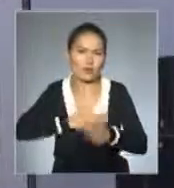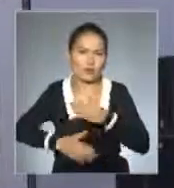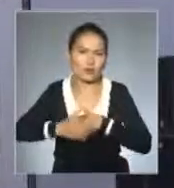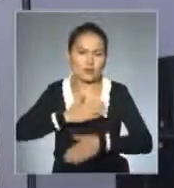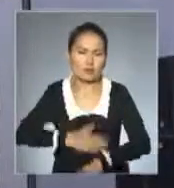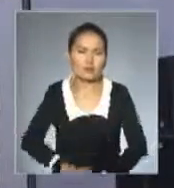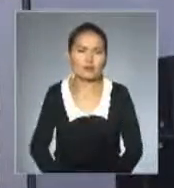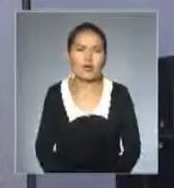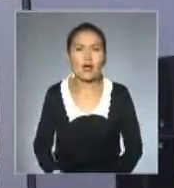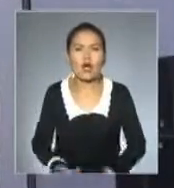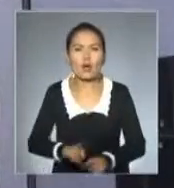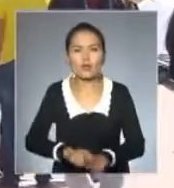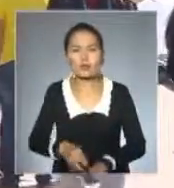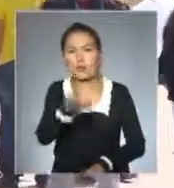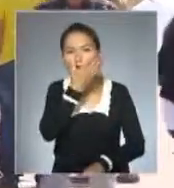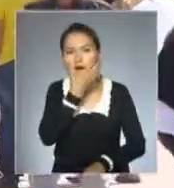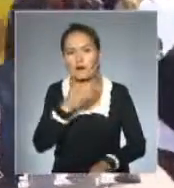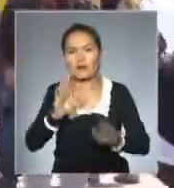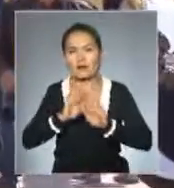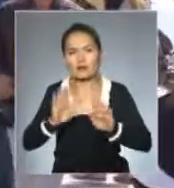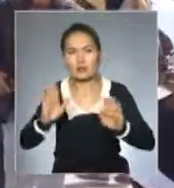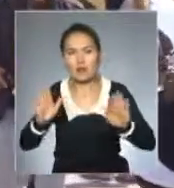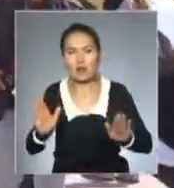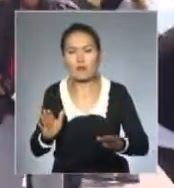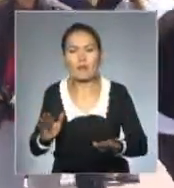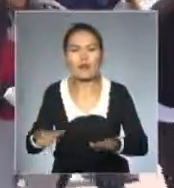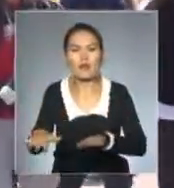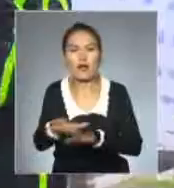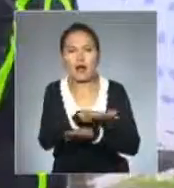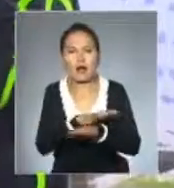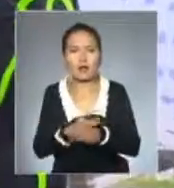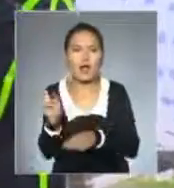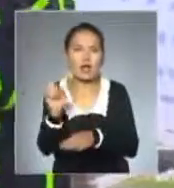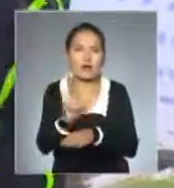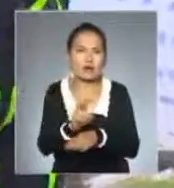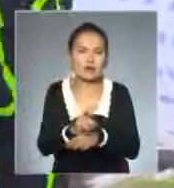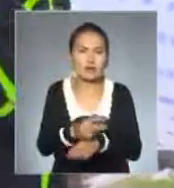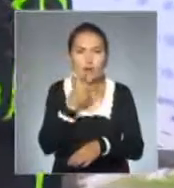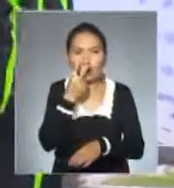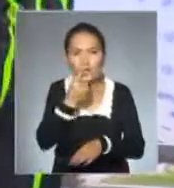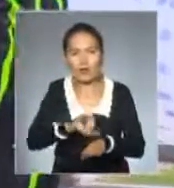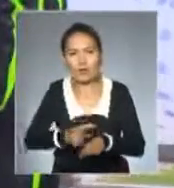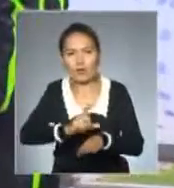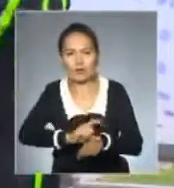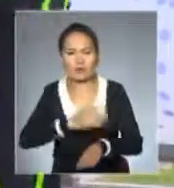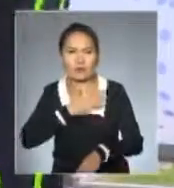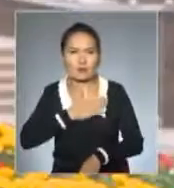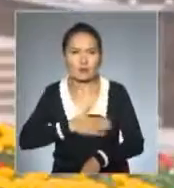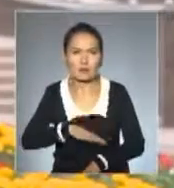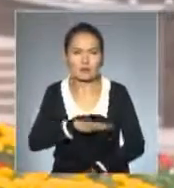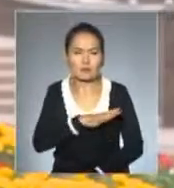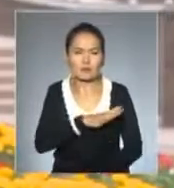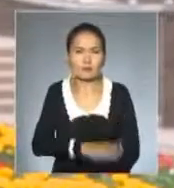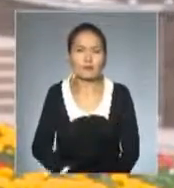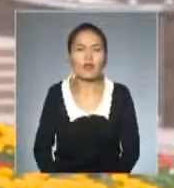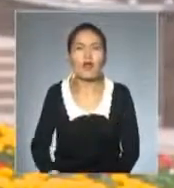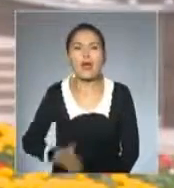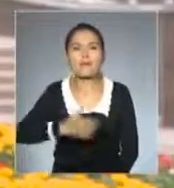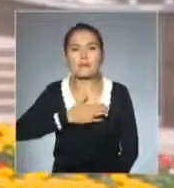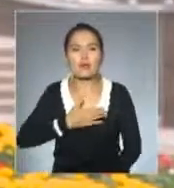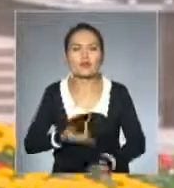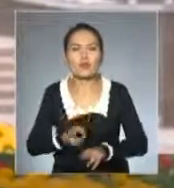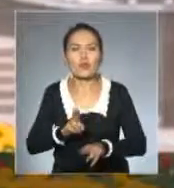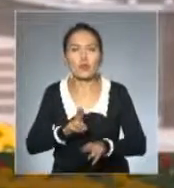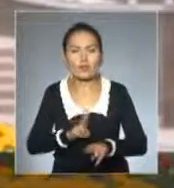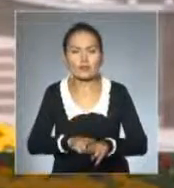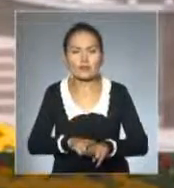келіп керемет қойылымға қызығушылық танытқан адамдар да аз емес. Әрине бұл шара барлығының көңілінен шықты. Мен мұндай шараға бірінші рет келіп